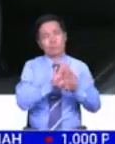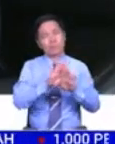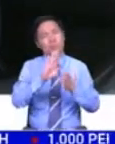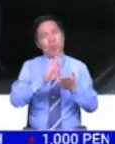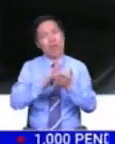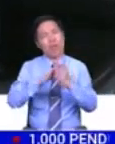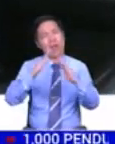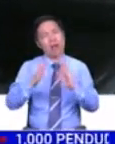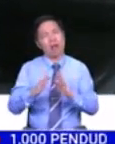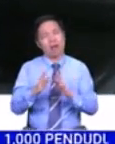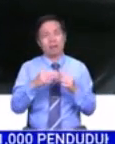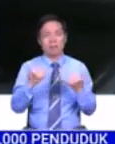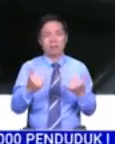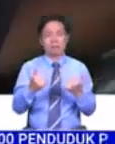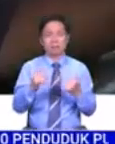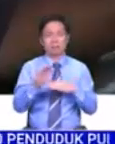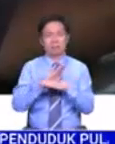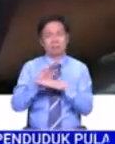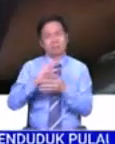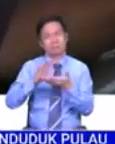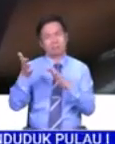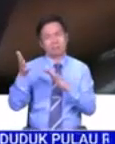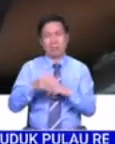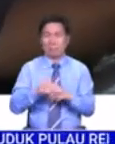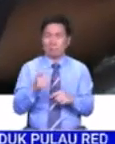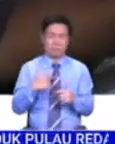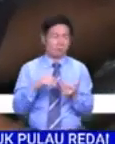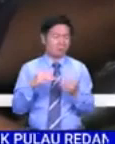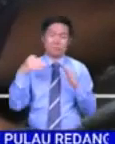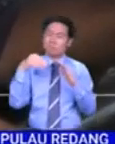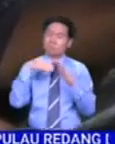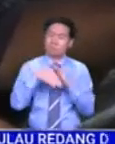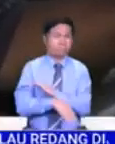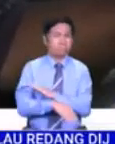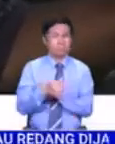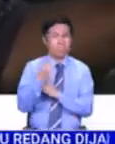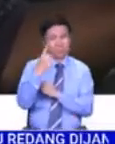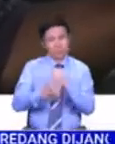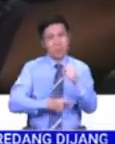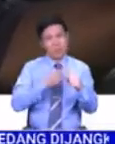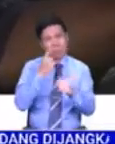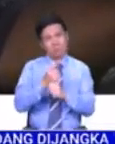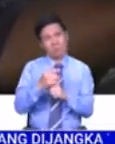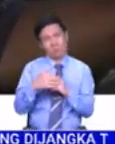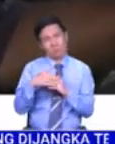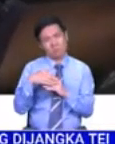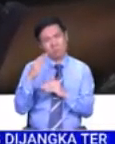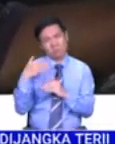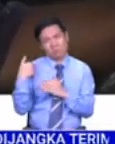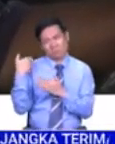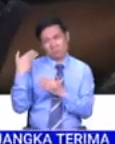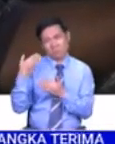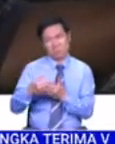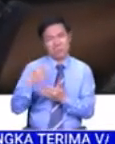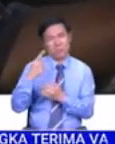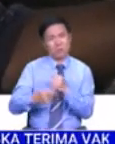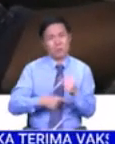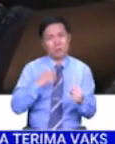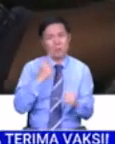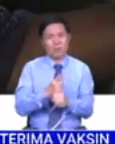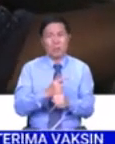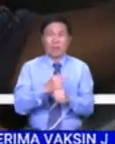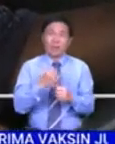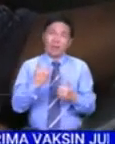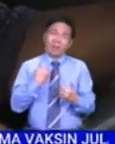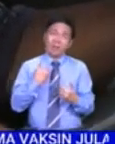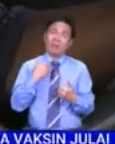ni terjejas lah kira je. Memang terjejas banyak lah, setahun lebih lah. Macam ni nasib baik ada